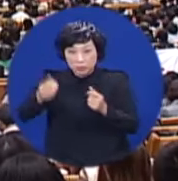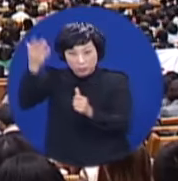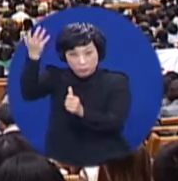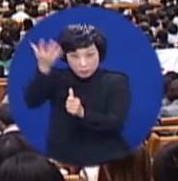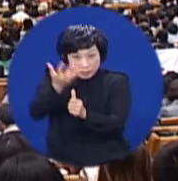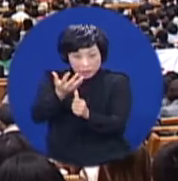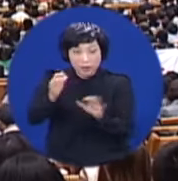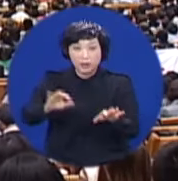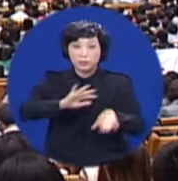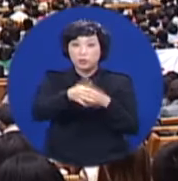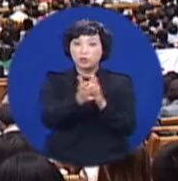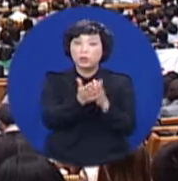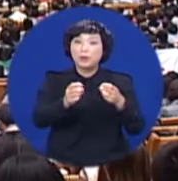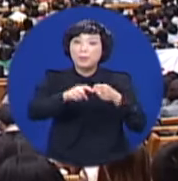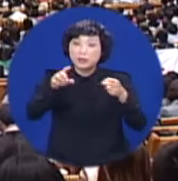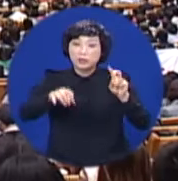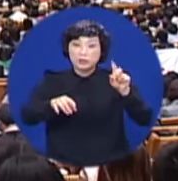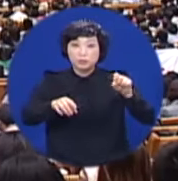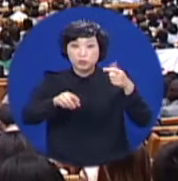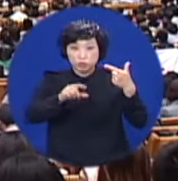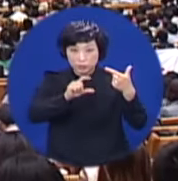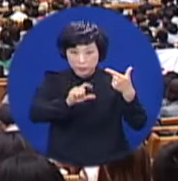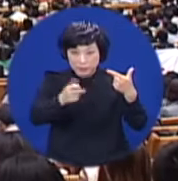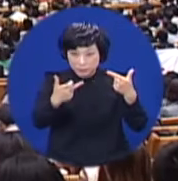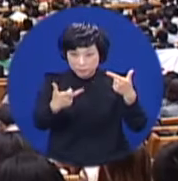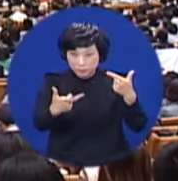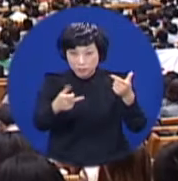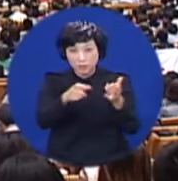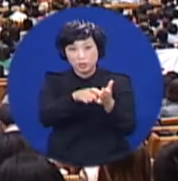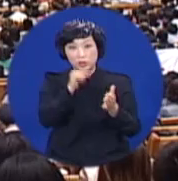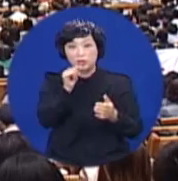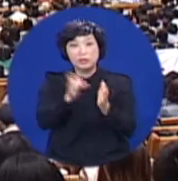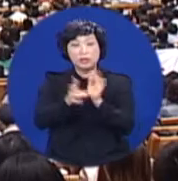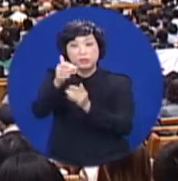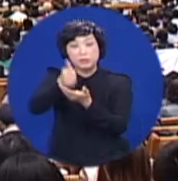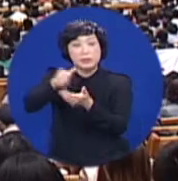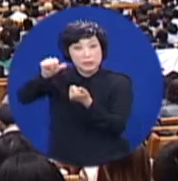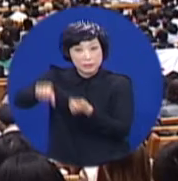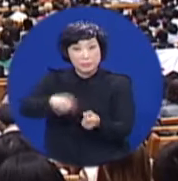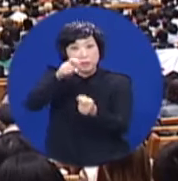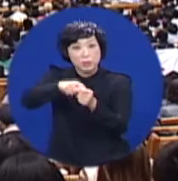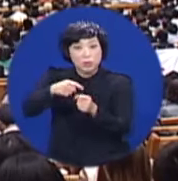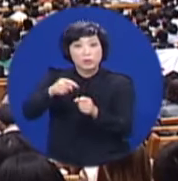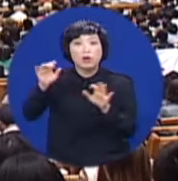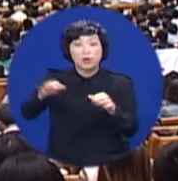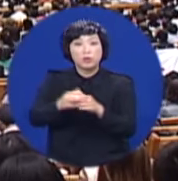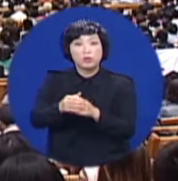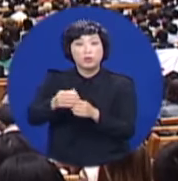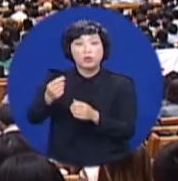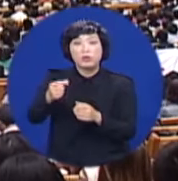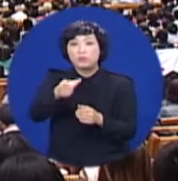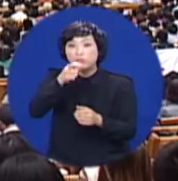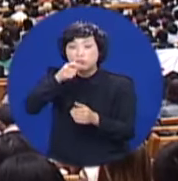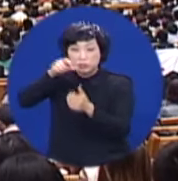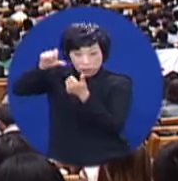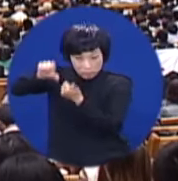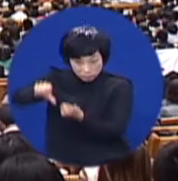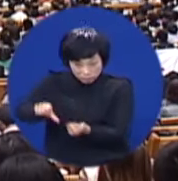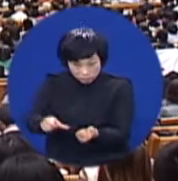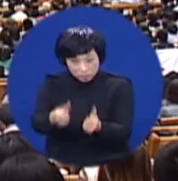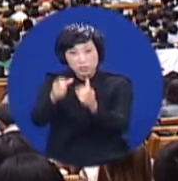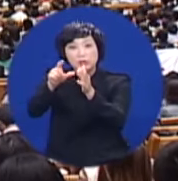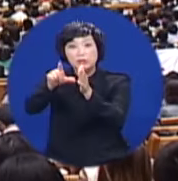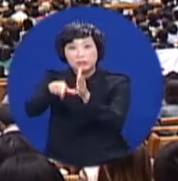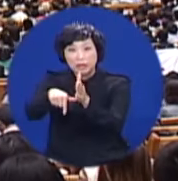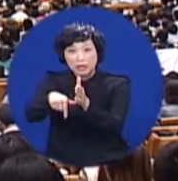임했다. 마태복음 16장 17절에 예수께서 침례를 받으시 곧 물 위에